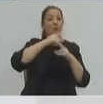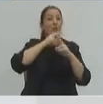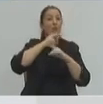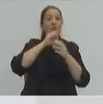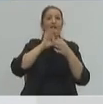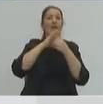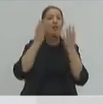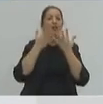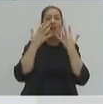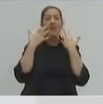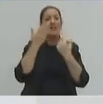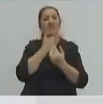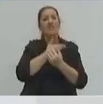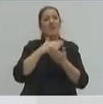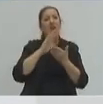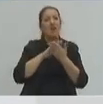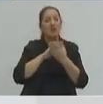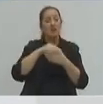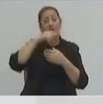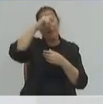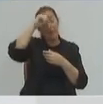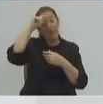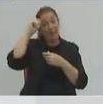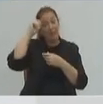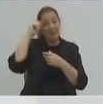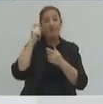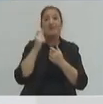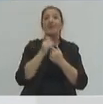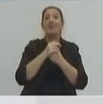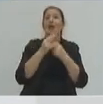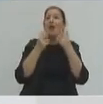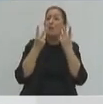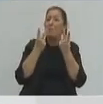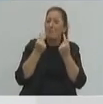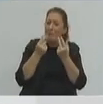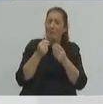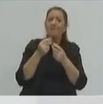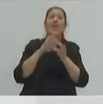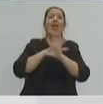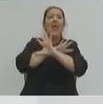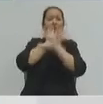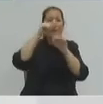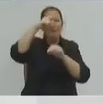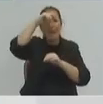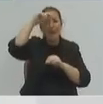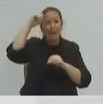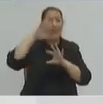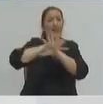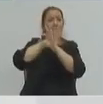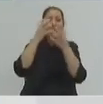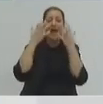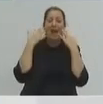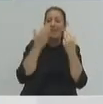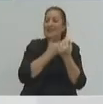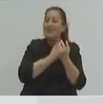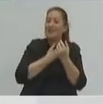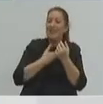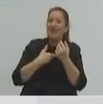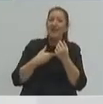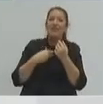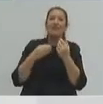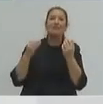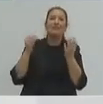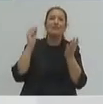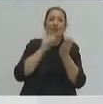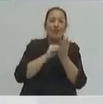hayvansever arkadaşlarımıza, yani emeğini, nakdini, bütün çabasını hayvanseverlik adına adayanlar